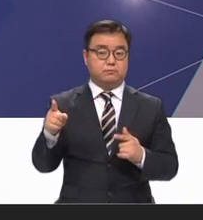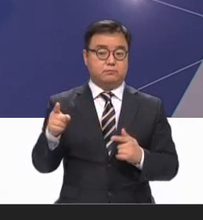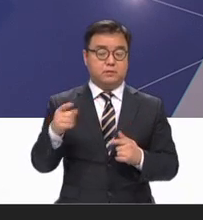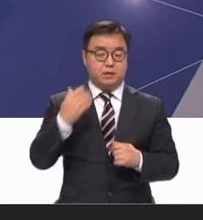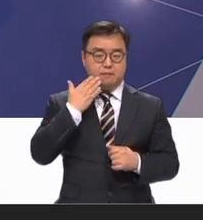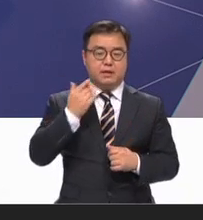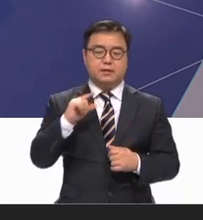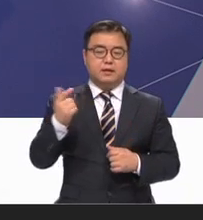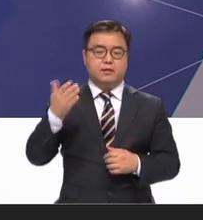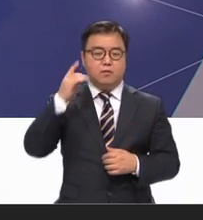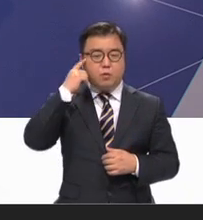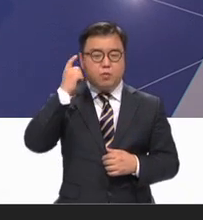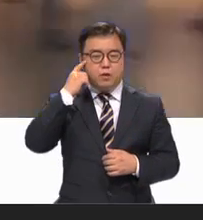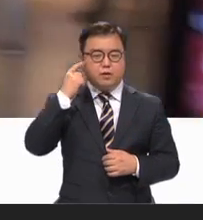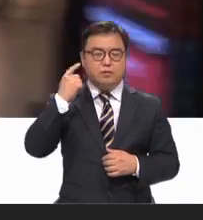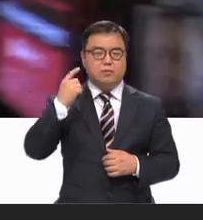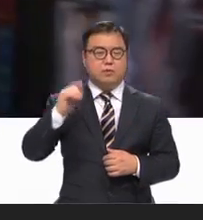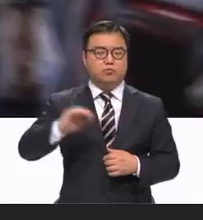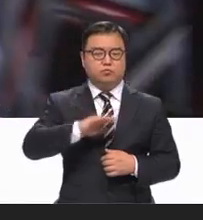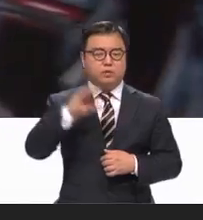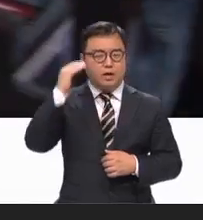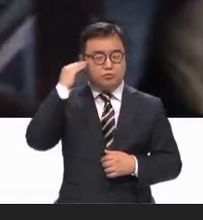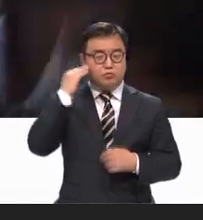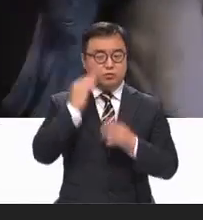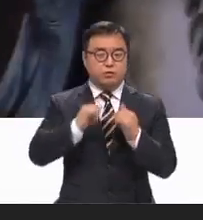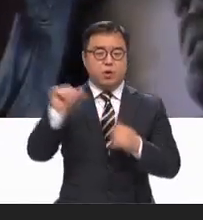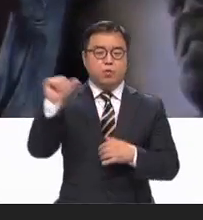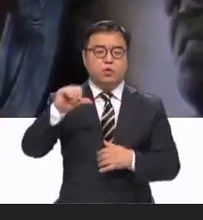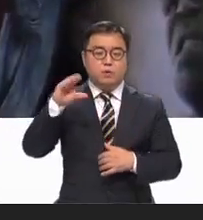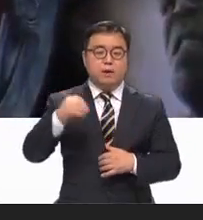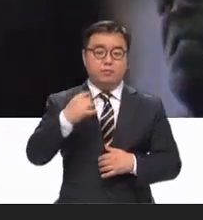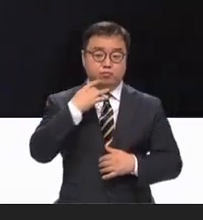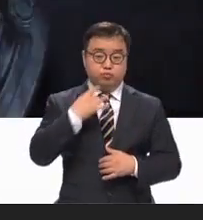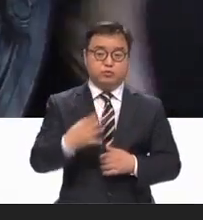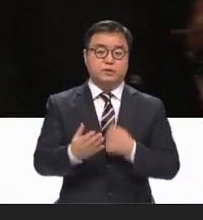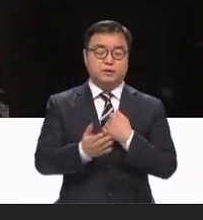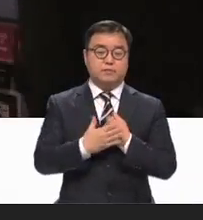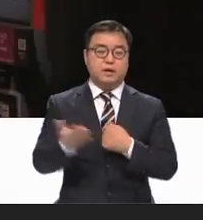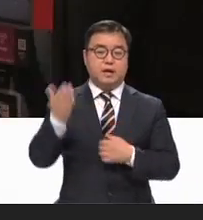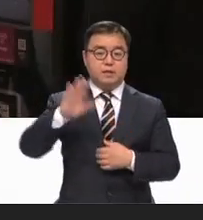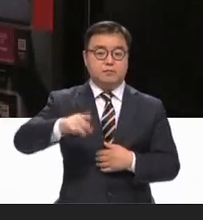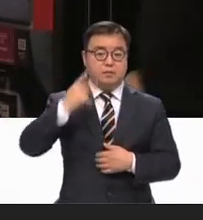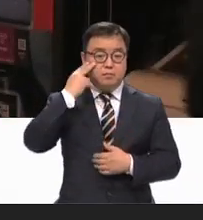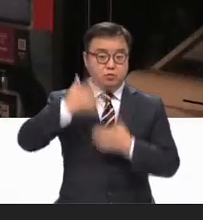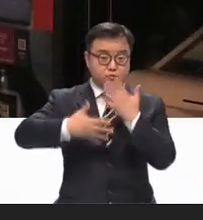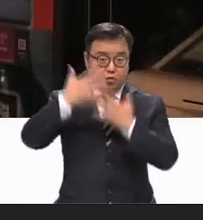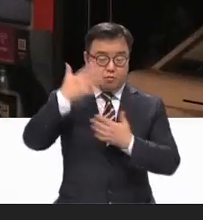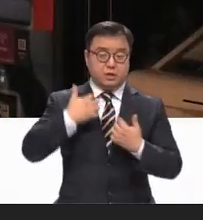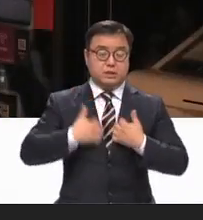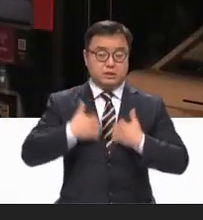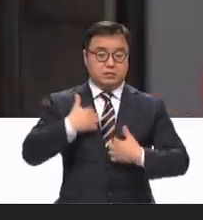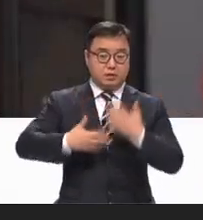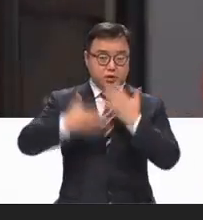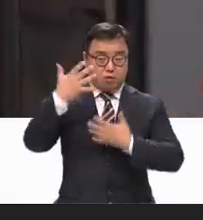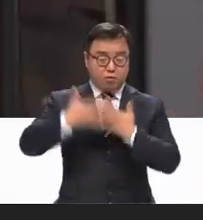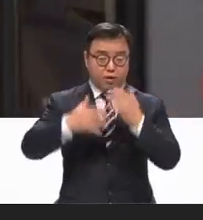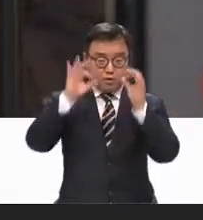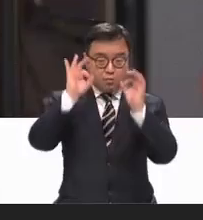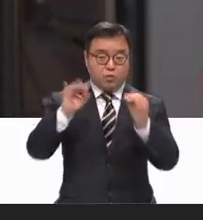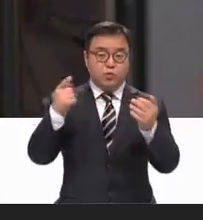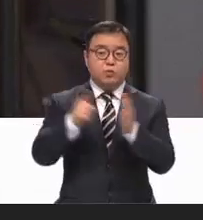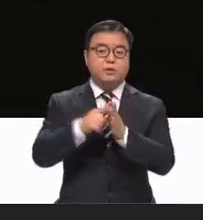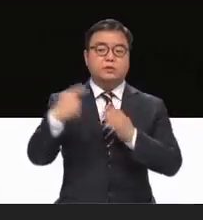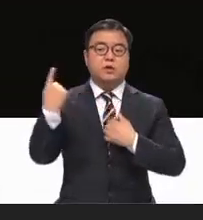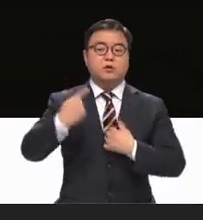없는데 네. 왜냐하면 우리나라 인구가 5천만밖에 안 되기 때문에 그런데도 불구하고 헐리우드 오락 영화를 보러 천만 명이나